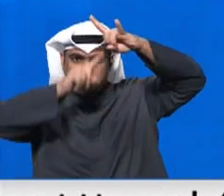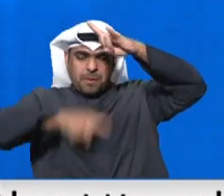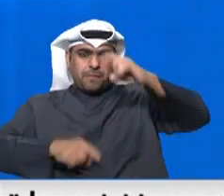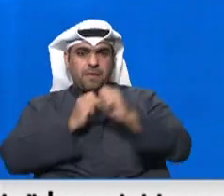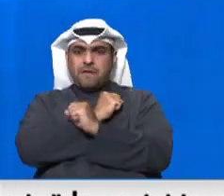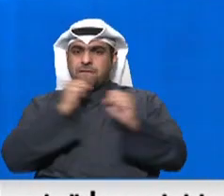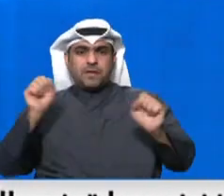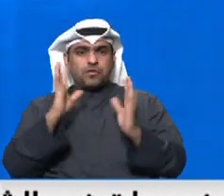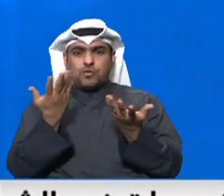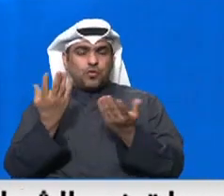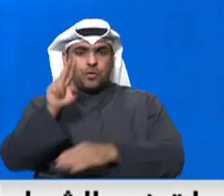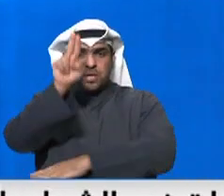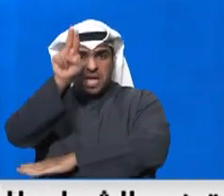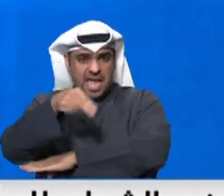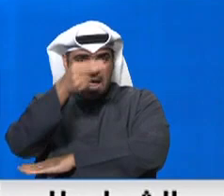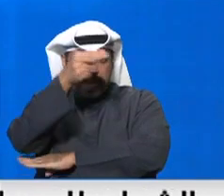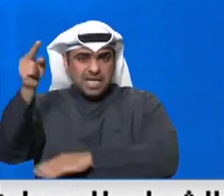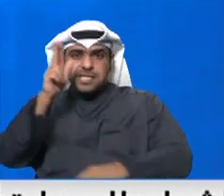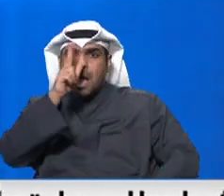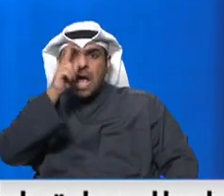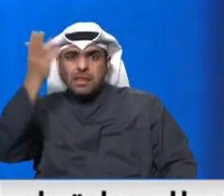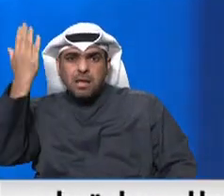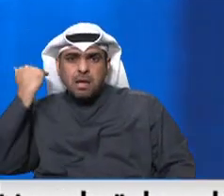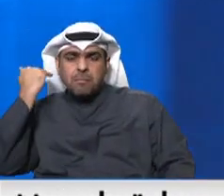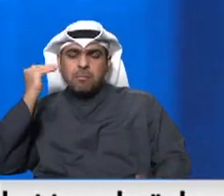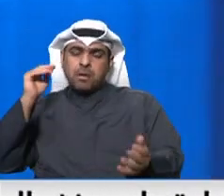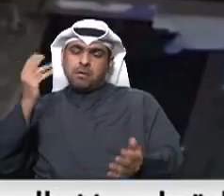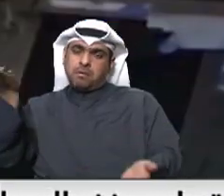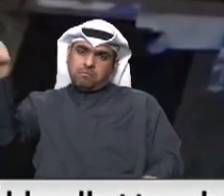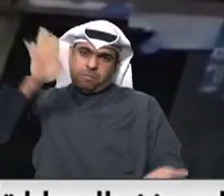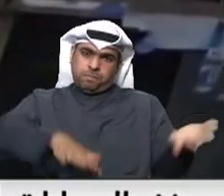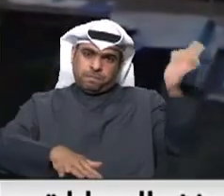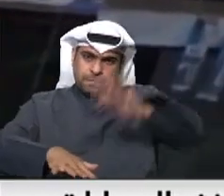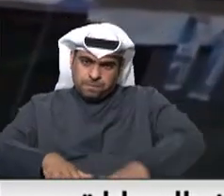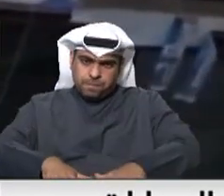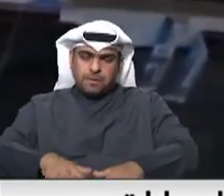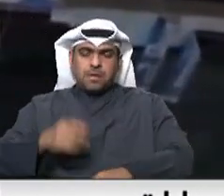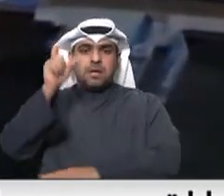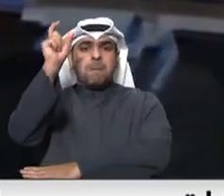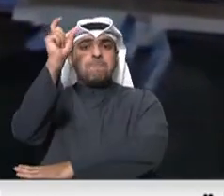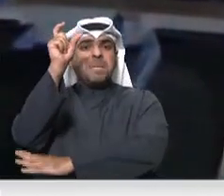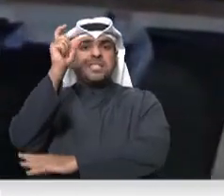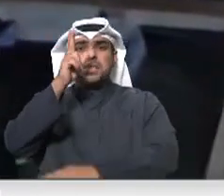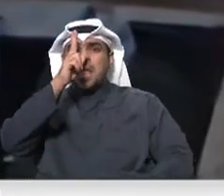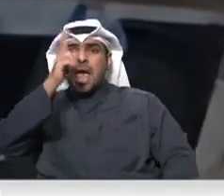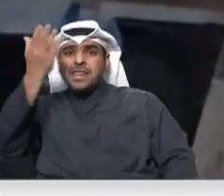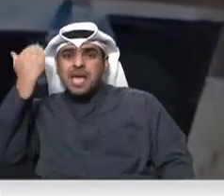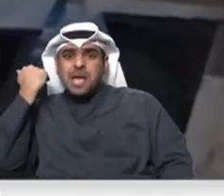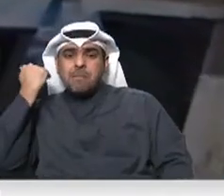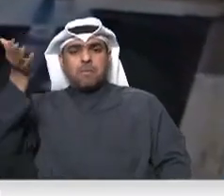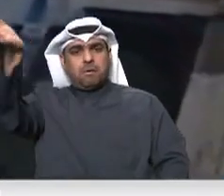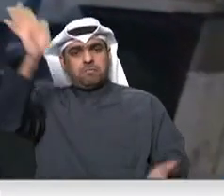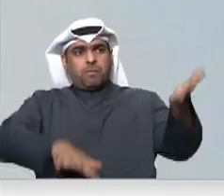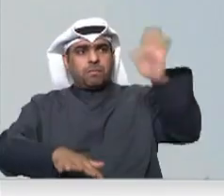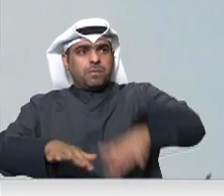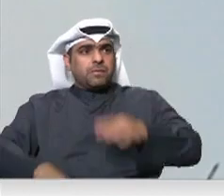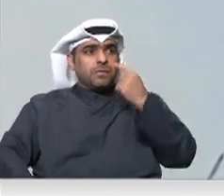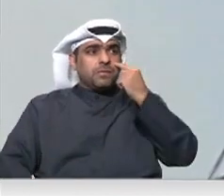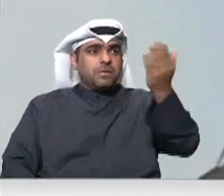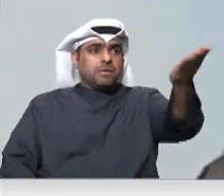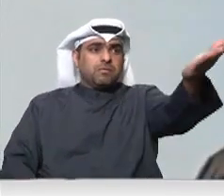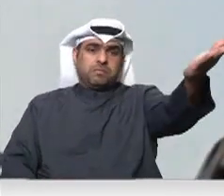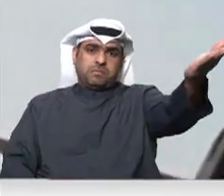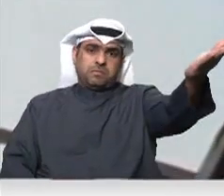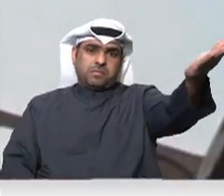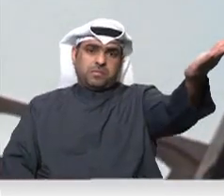خلال عدوانه المستمر عليه منذ أكثر من 3 أشهر. وأوضح المكتب الحكومي في بيان إن الاحتلال يسعى إلى طمس